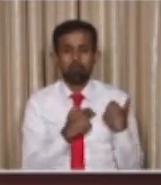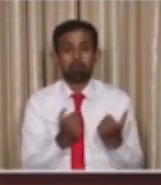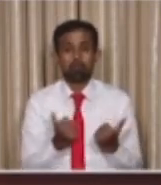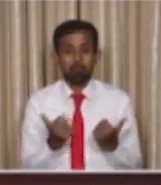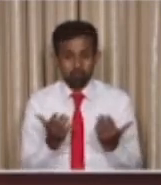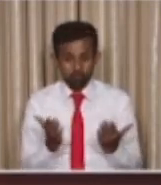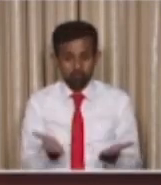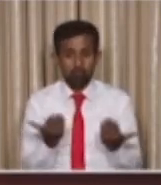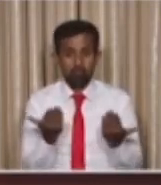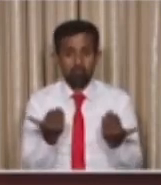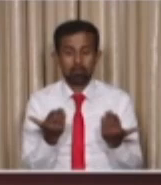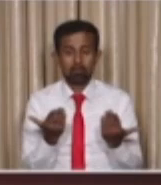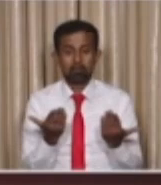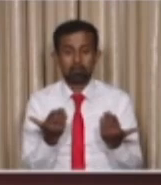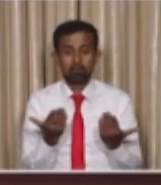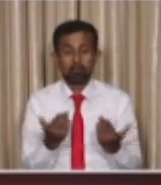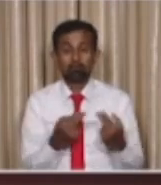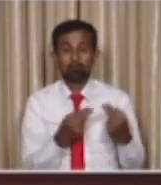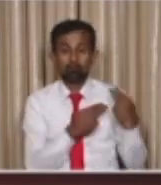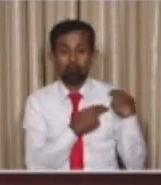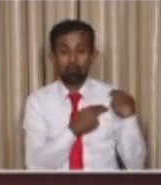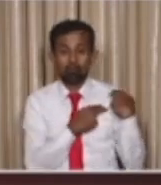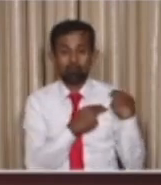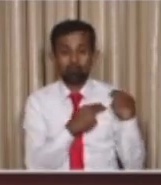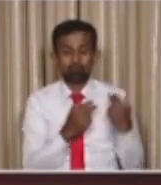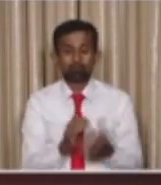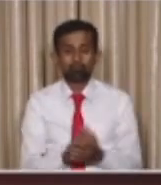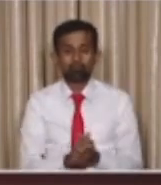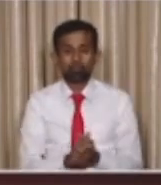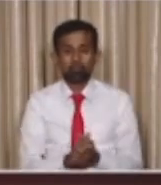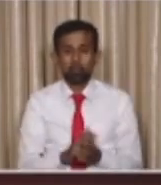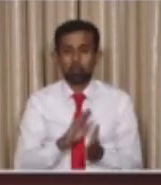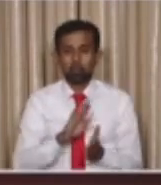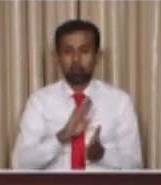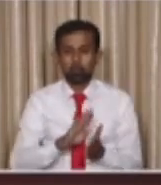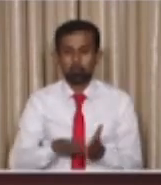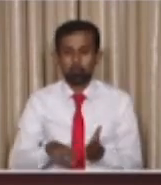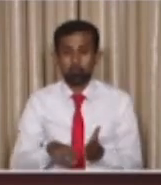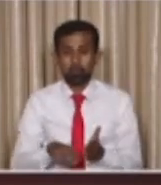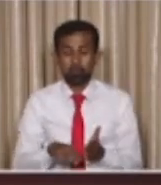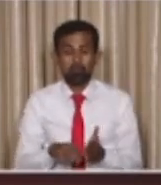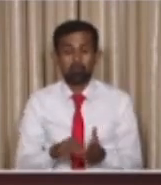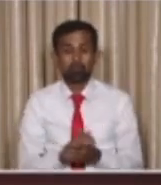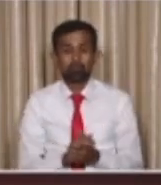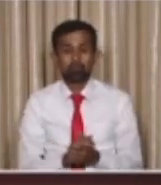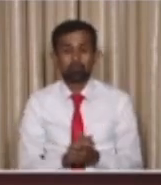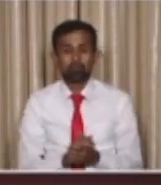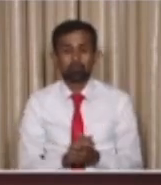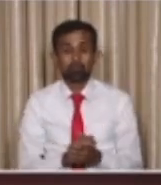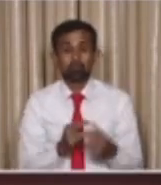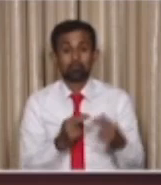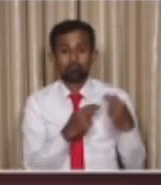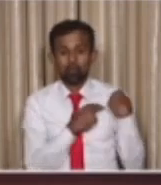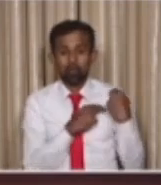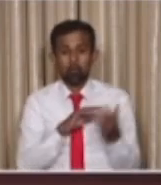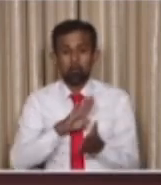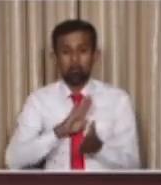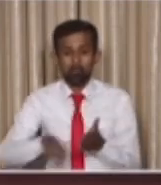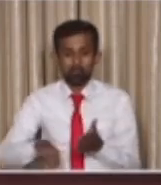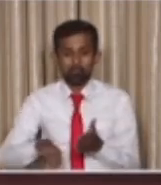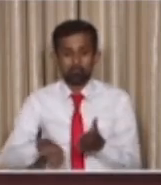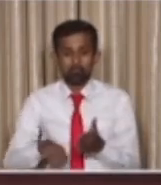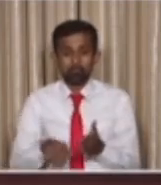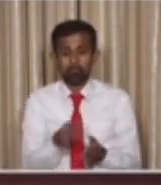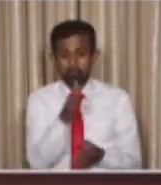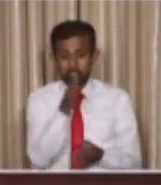නම් ඒ වගකීම බැහැර වෙන ඒ වගේම ඒ වගකීම බැහැර වෙලා